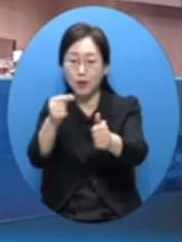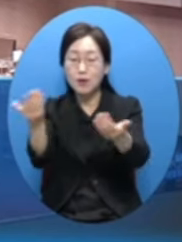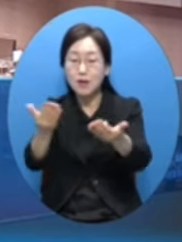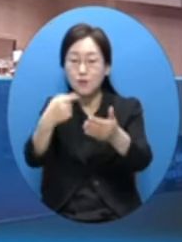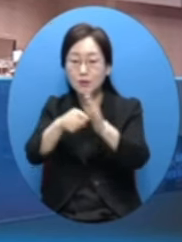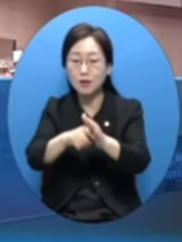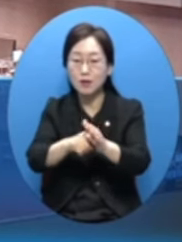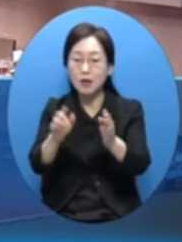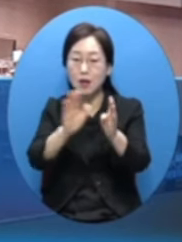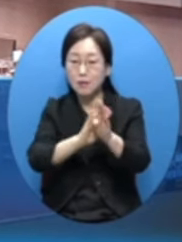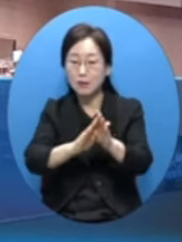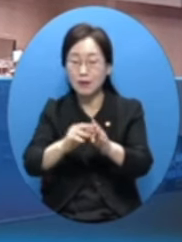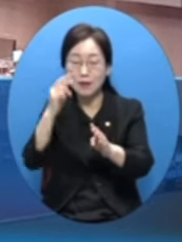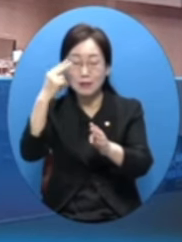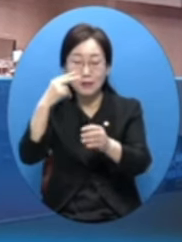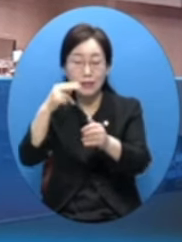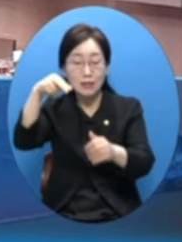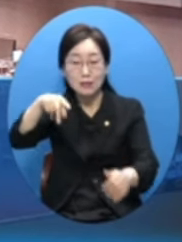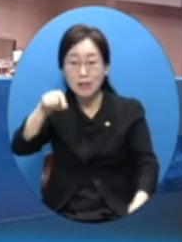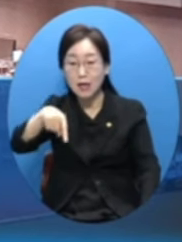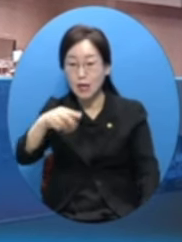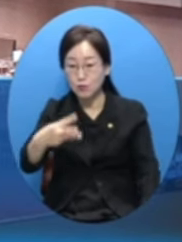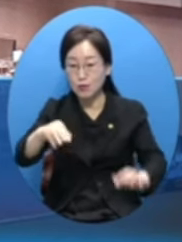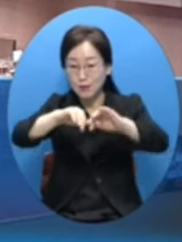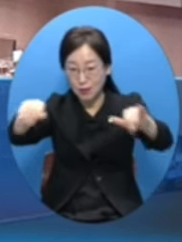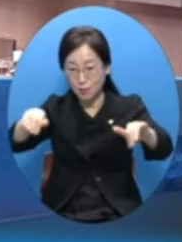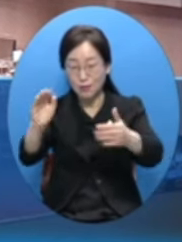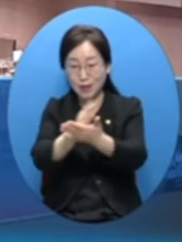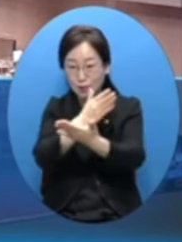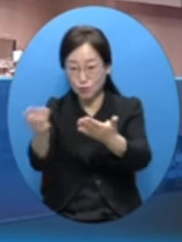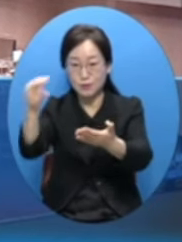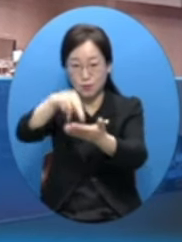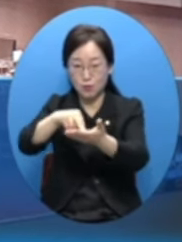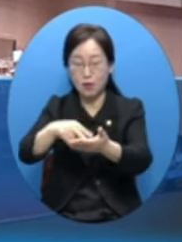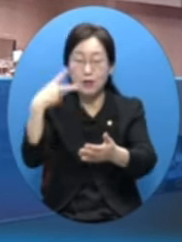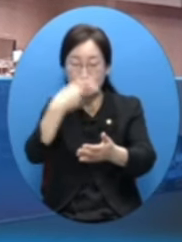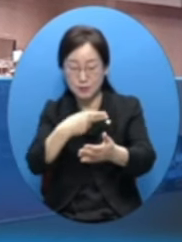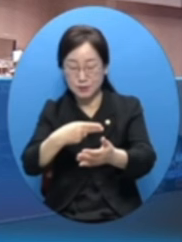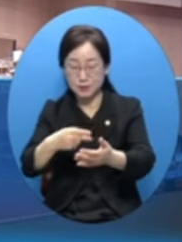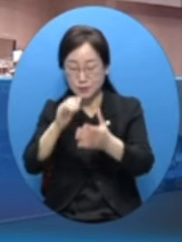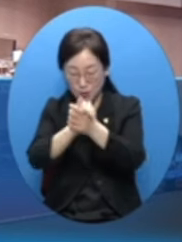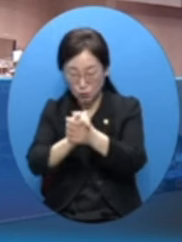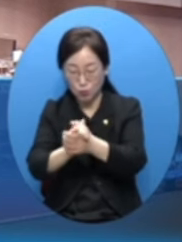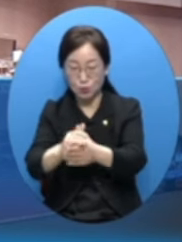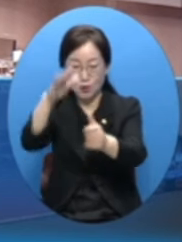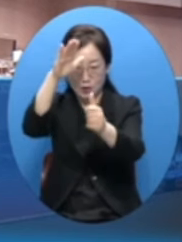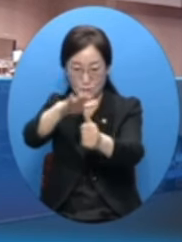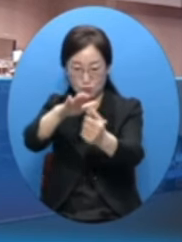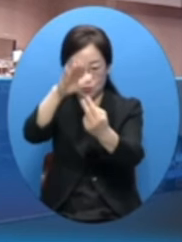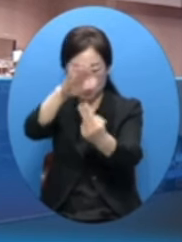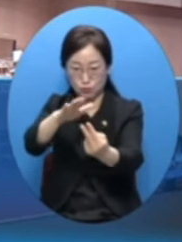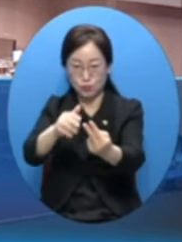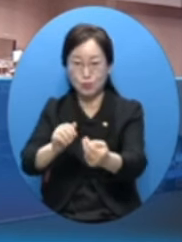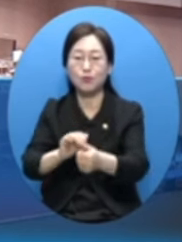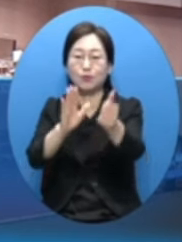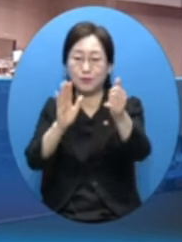바나바와 사울을 따로 세우라 하시니 이에 금식하며 기도하고 두 사람에게 안수하여 보내니라.